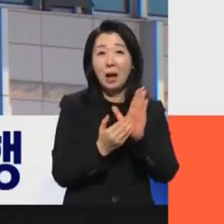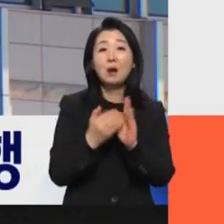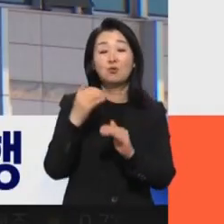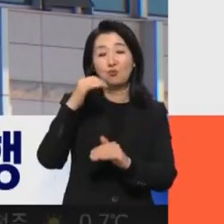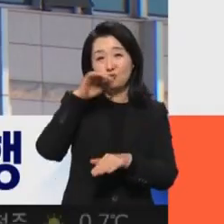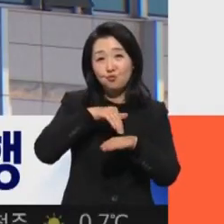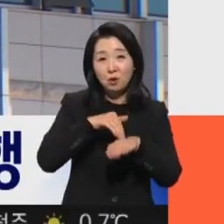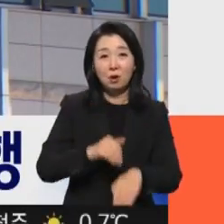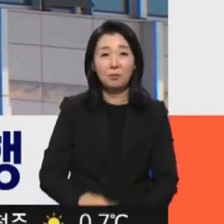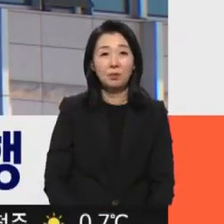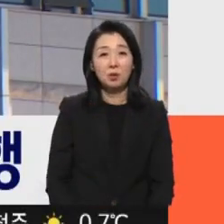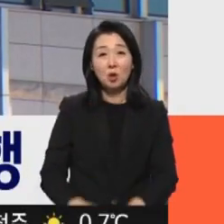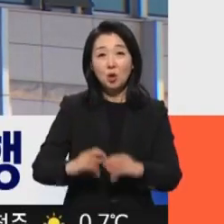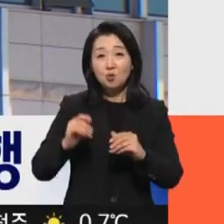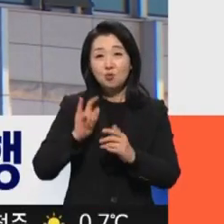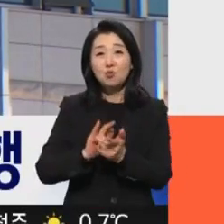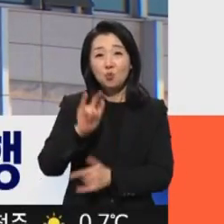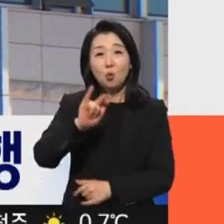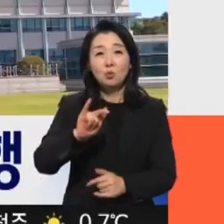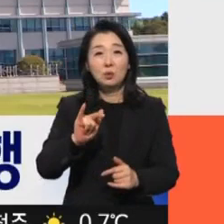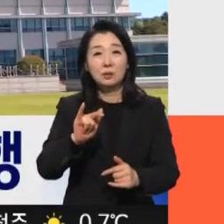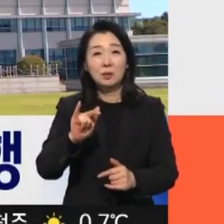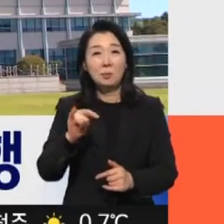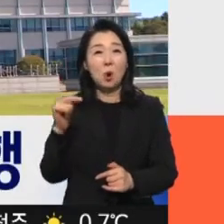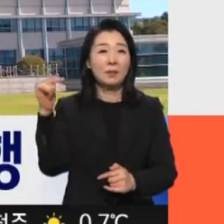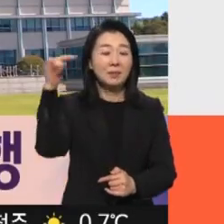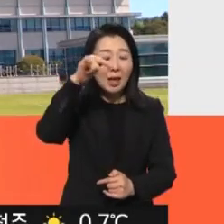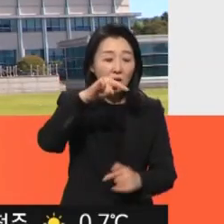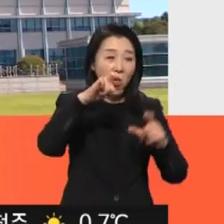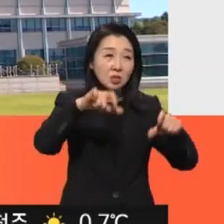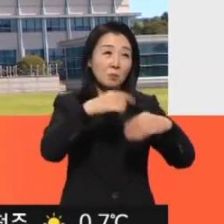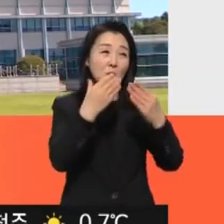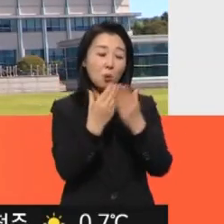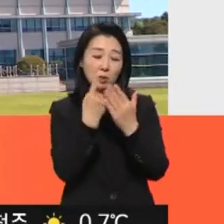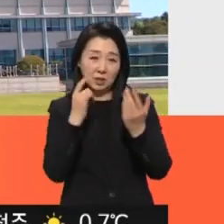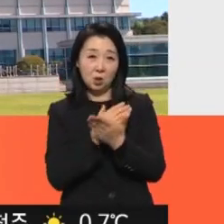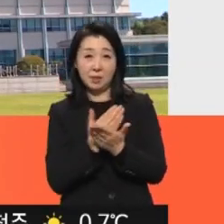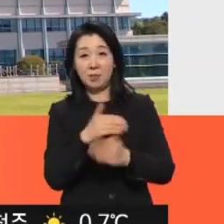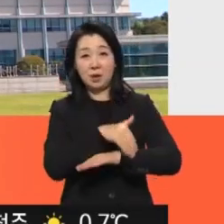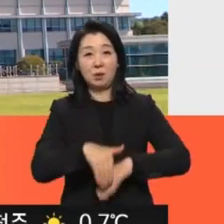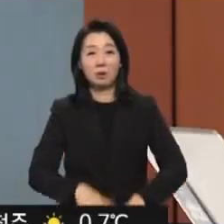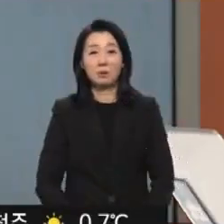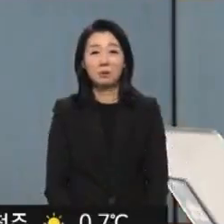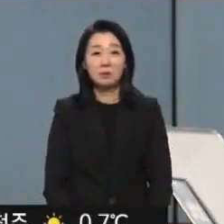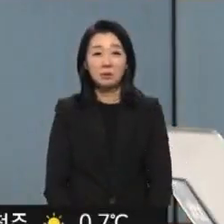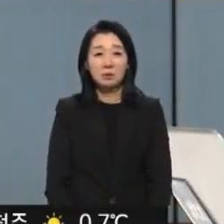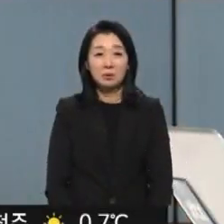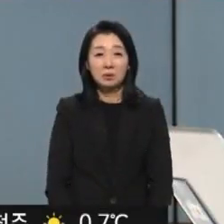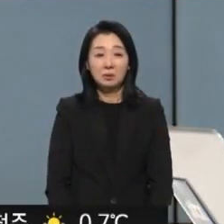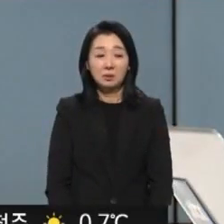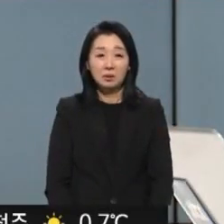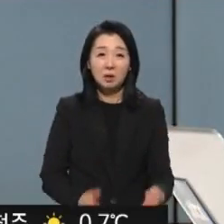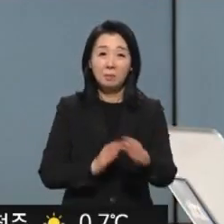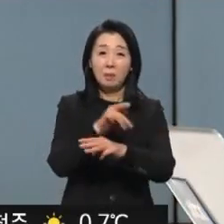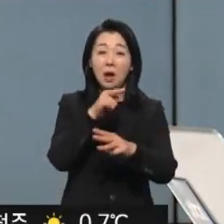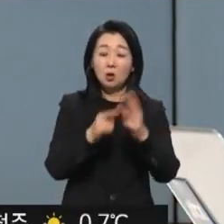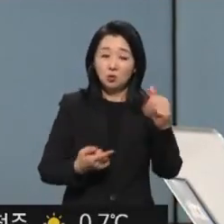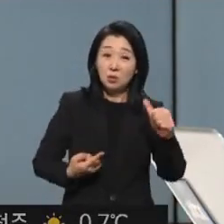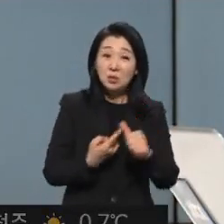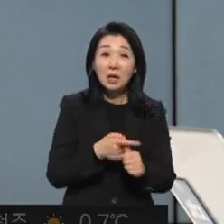공군의 타격 자산을 지역별로 종합해서 운영하는 방안도 새롭게 모색하기로 했습니다. 네. 경기 파주시 살인사건